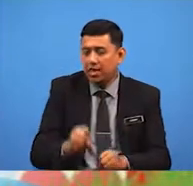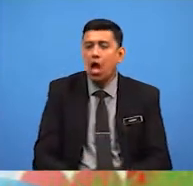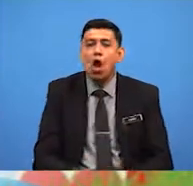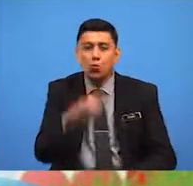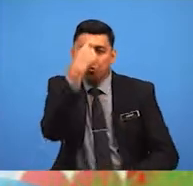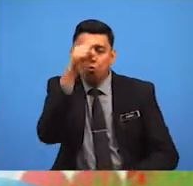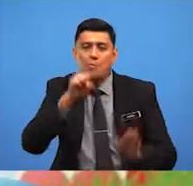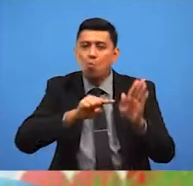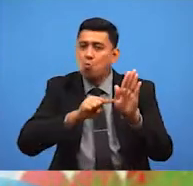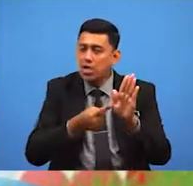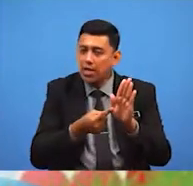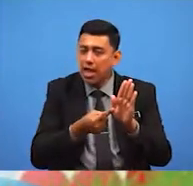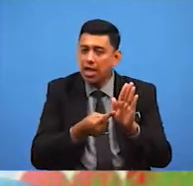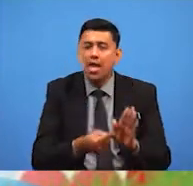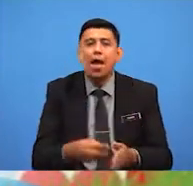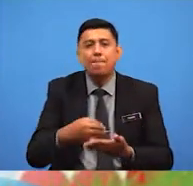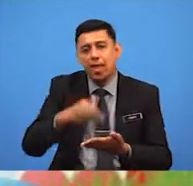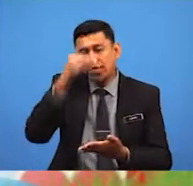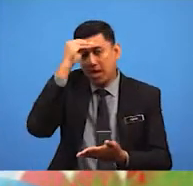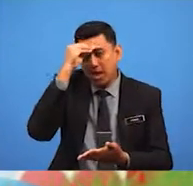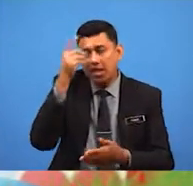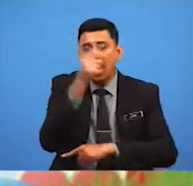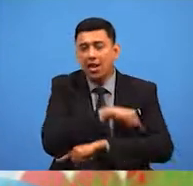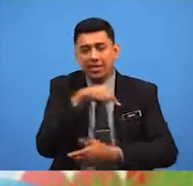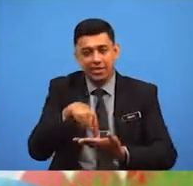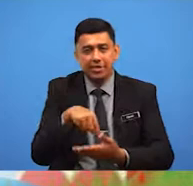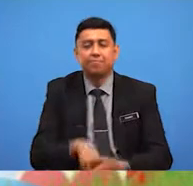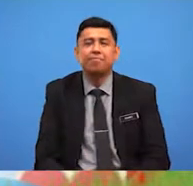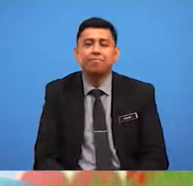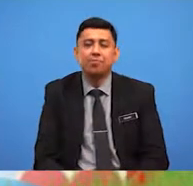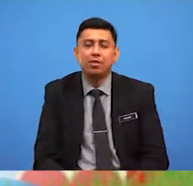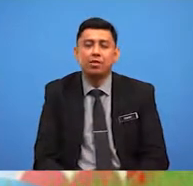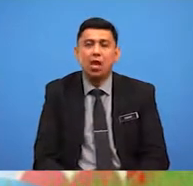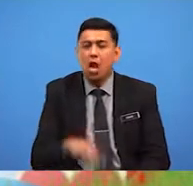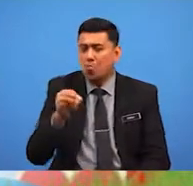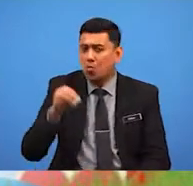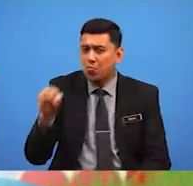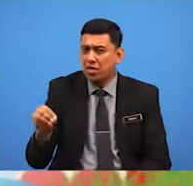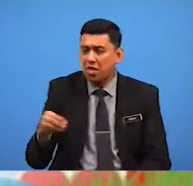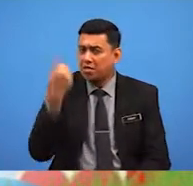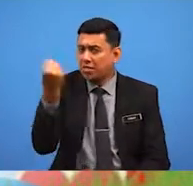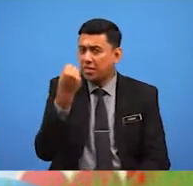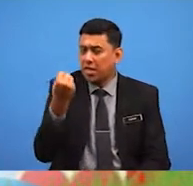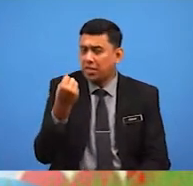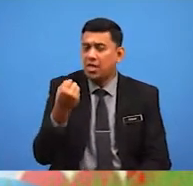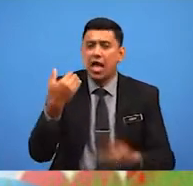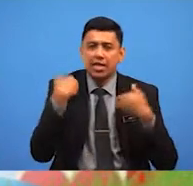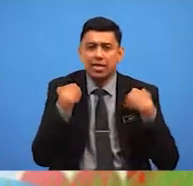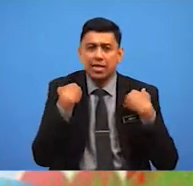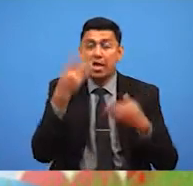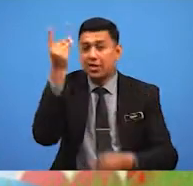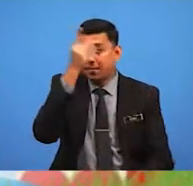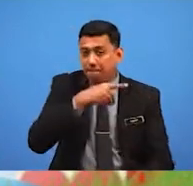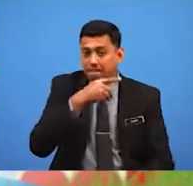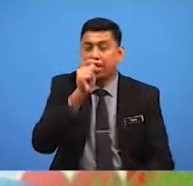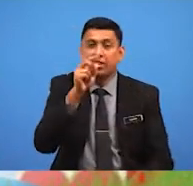pada hari ini. Pastikan murid-murid sentiasa berada di hadapan televisyen masing-masing di